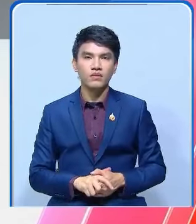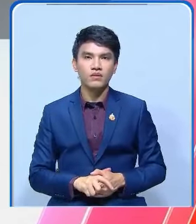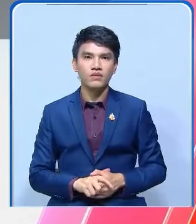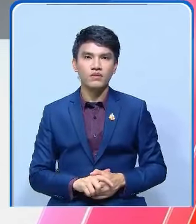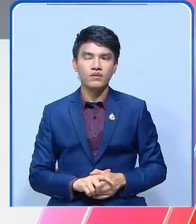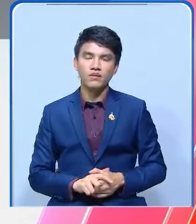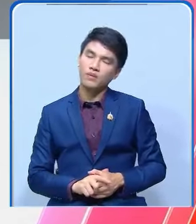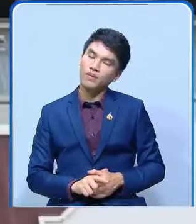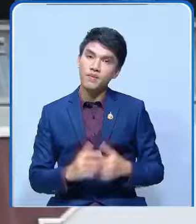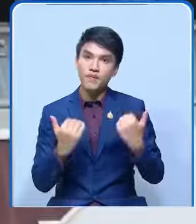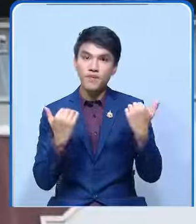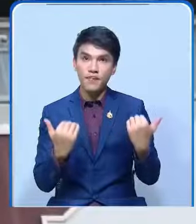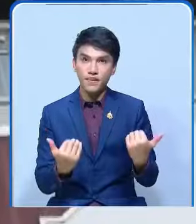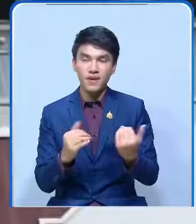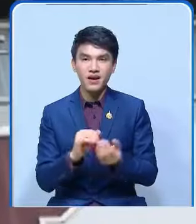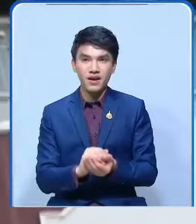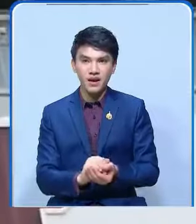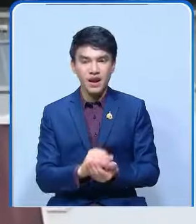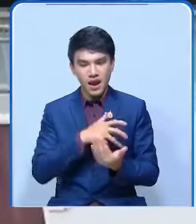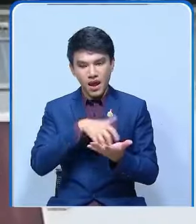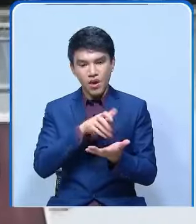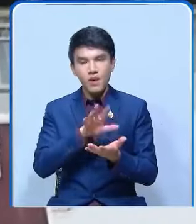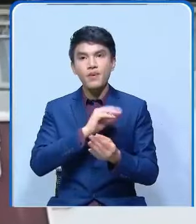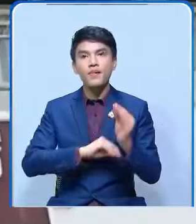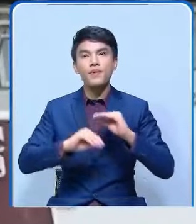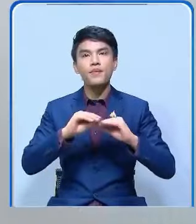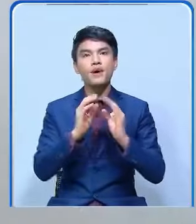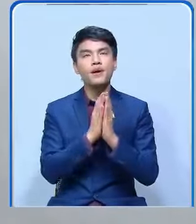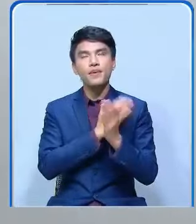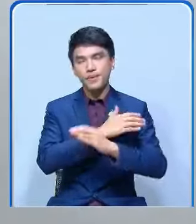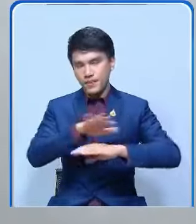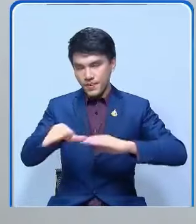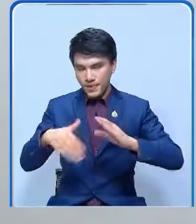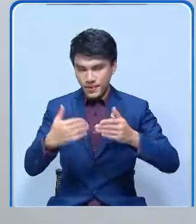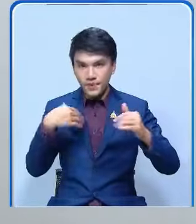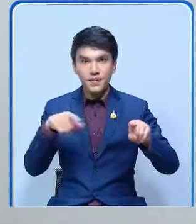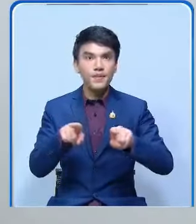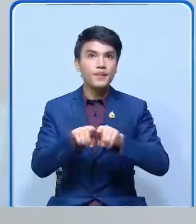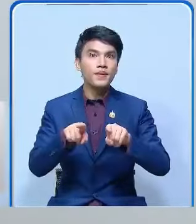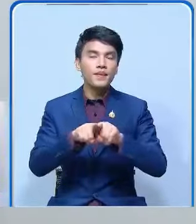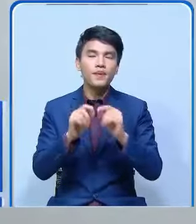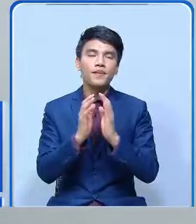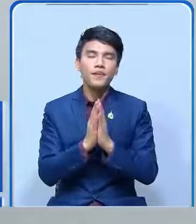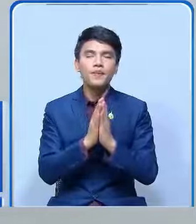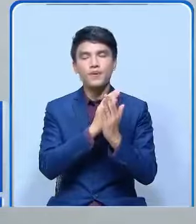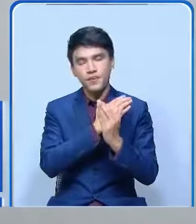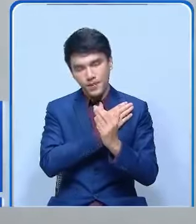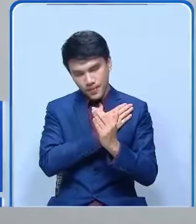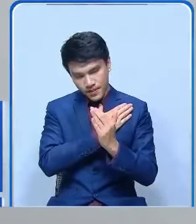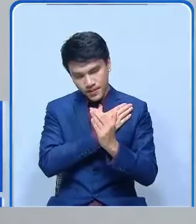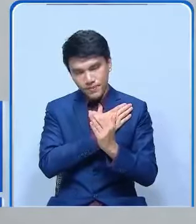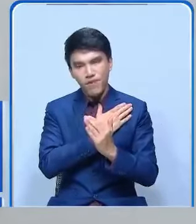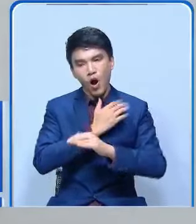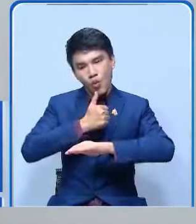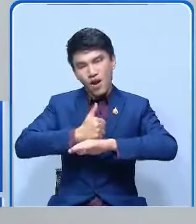ทีนี้เนี่ยนายบุญเชิดก็กล่าวเพิ่มเติมนะคะบอกว่ามีพระหลายรูปที่โดนในลักษณะแบบนี้ตั้งแต่พระลูกวัดไปจนถึงพระชั้